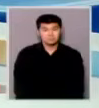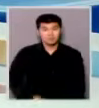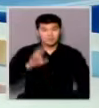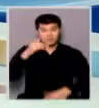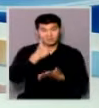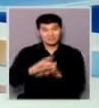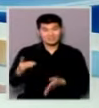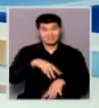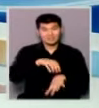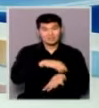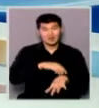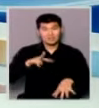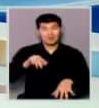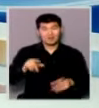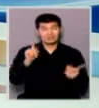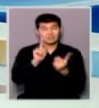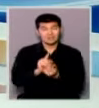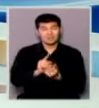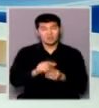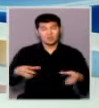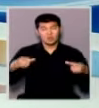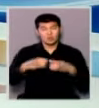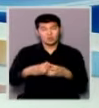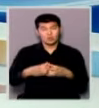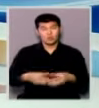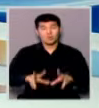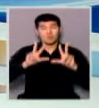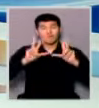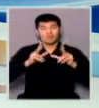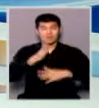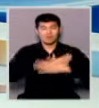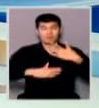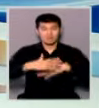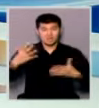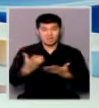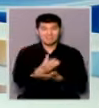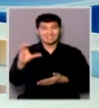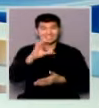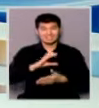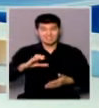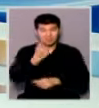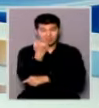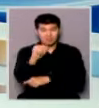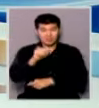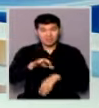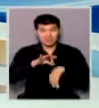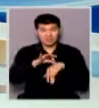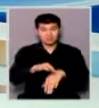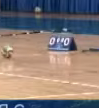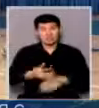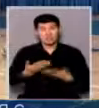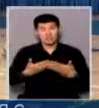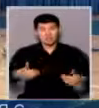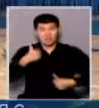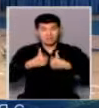Глава региона Махамбет Усмухамбетов встретился с командой по пароволейболу, завоевавшей серебряную награду на прошедшем недавно